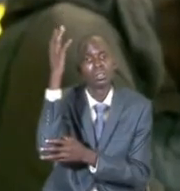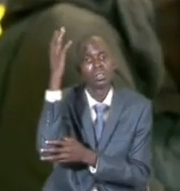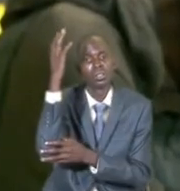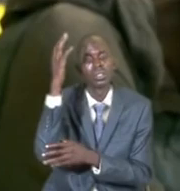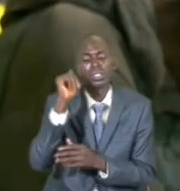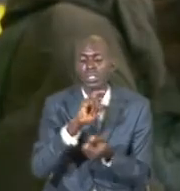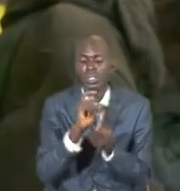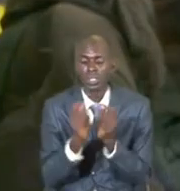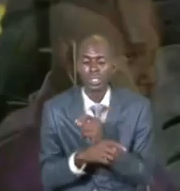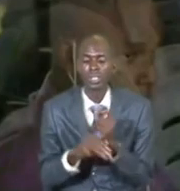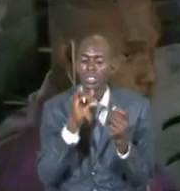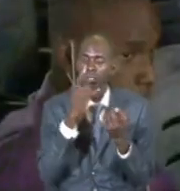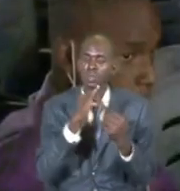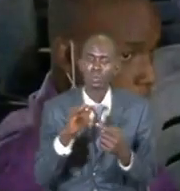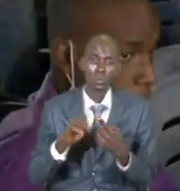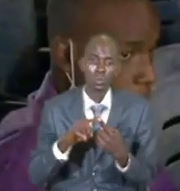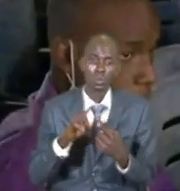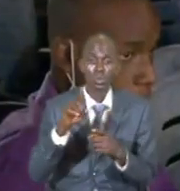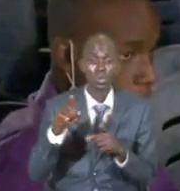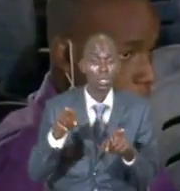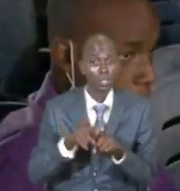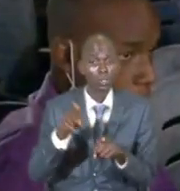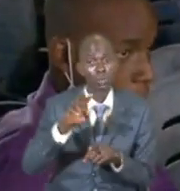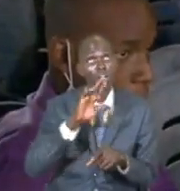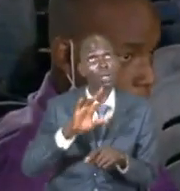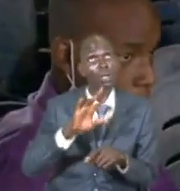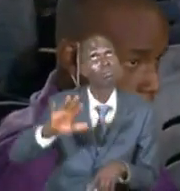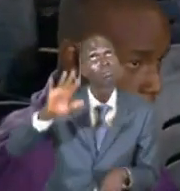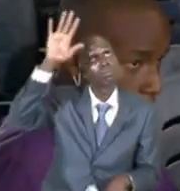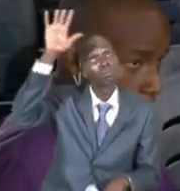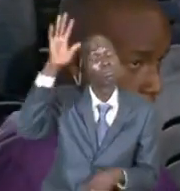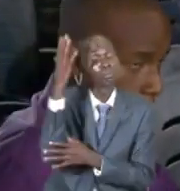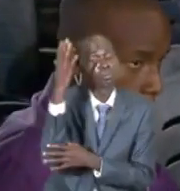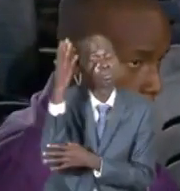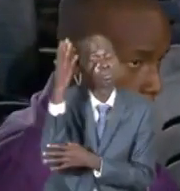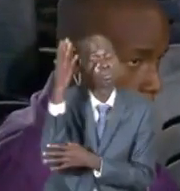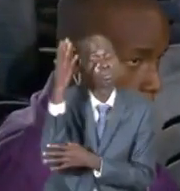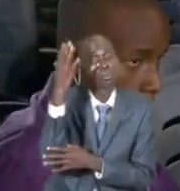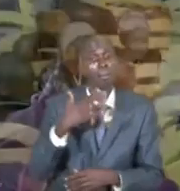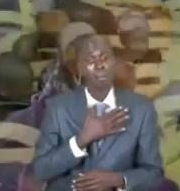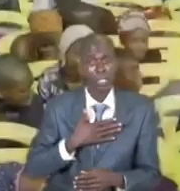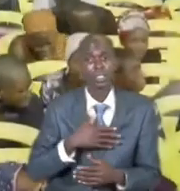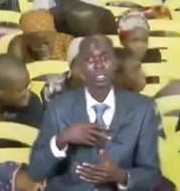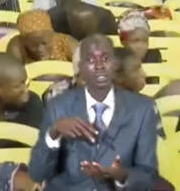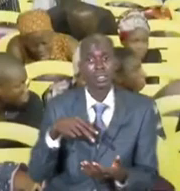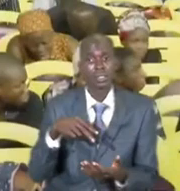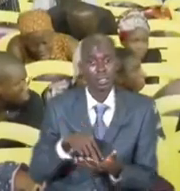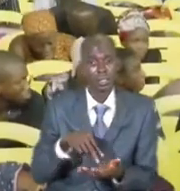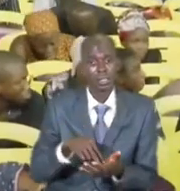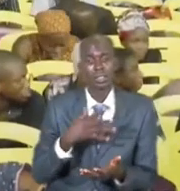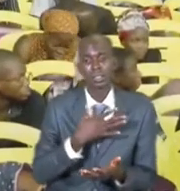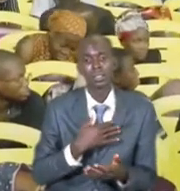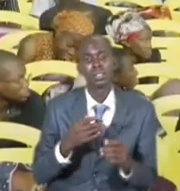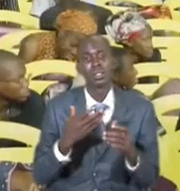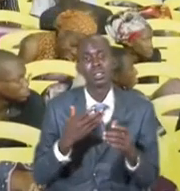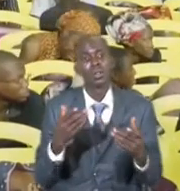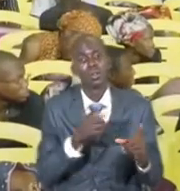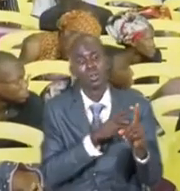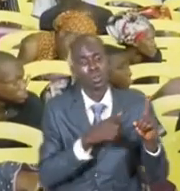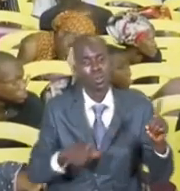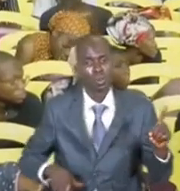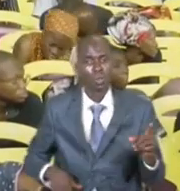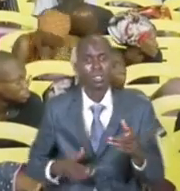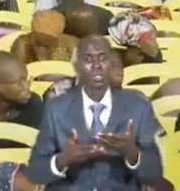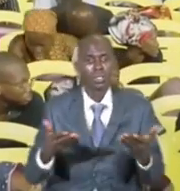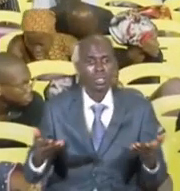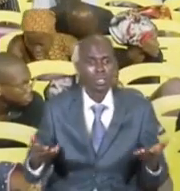biko guzo n'ụkwụ gị abụọ, sị onye nwe m lee m ka m dị n'ebe a, onye nwe m lekwa m. Onye nwaanyị gọzie gị, onye nwaanyị gọzie gị, onye